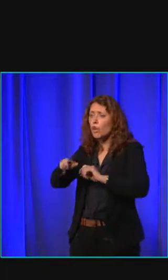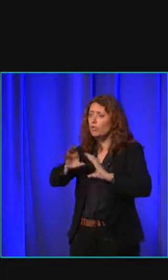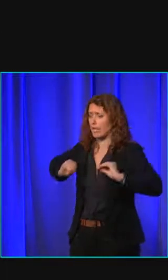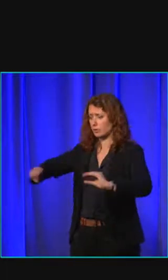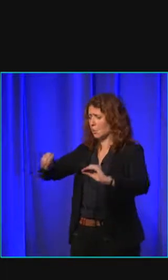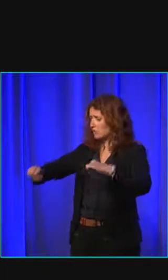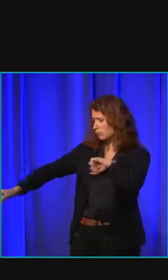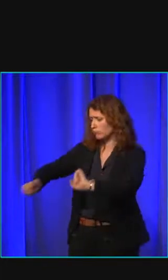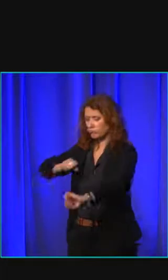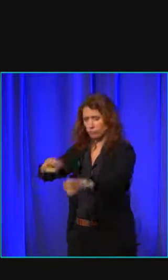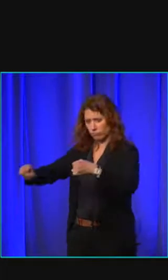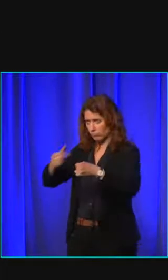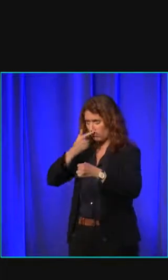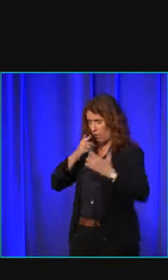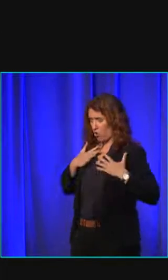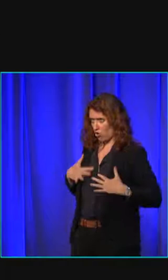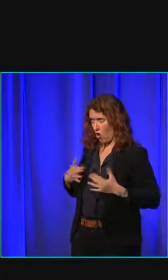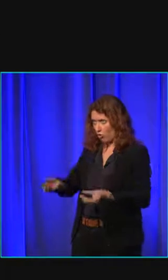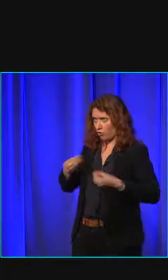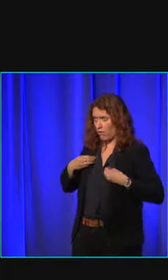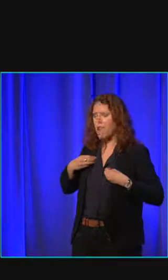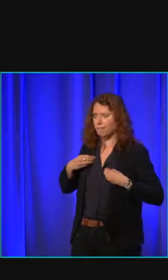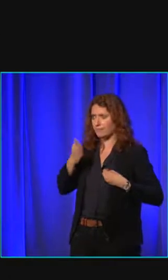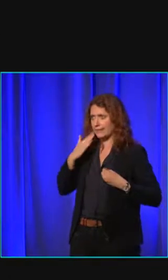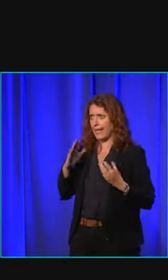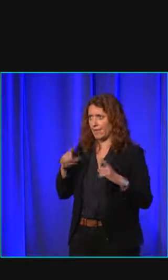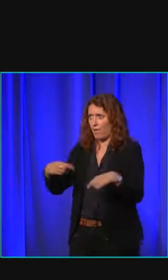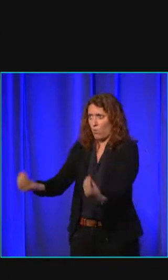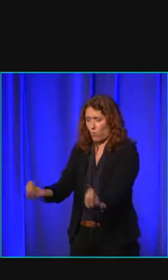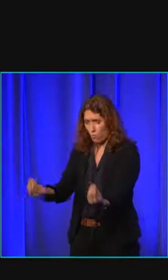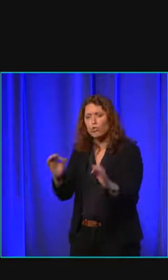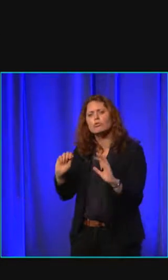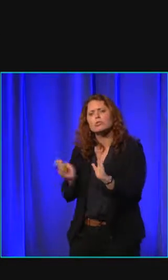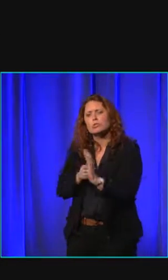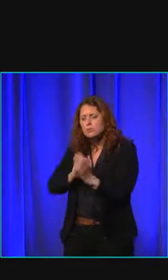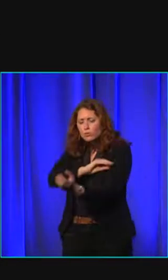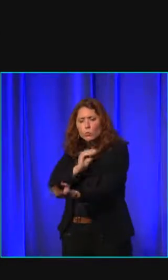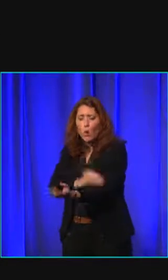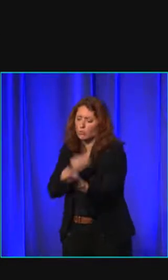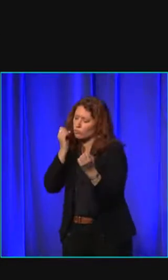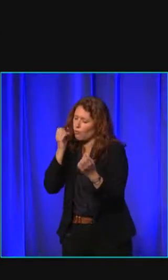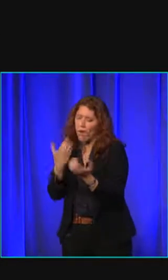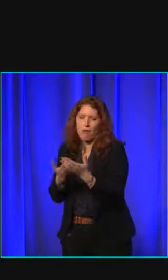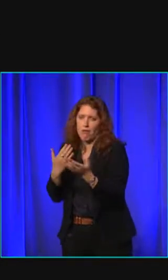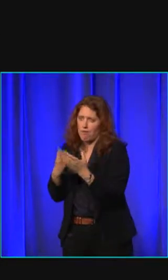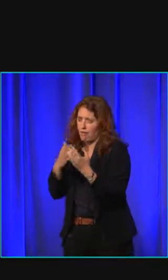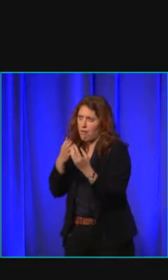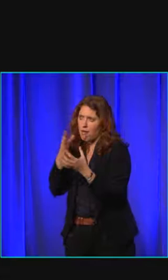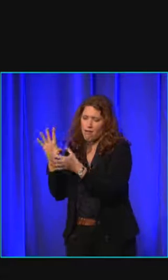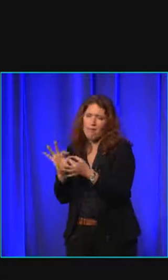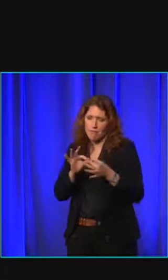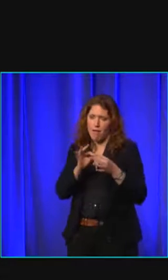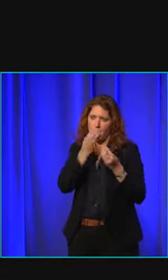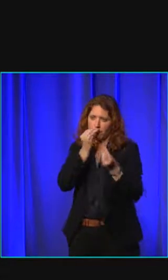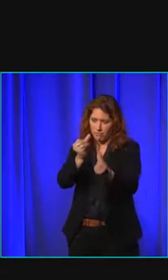Dans le domaine du sport, on utilise beaucoup cette proprioception, et notamment en plongeon, en